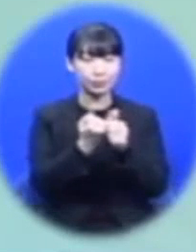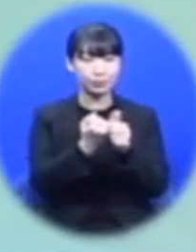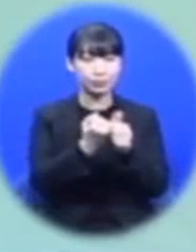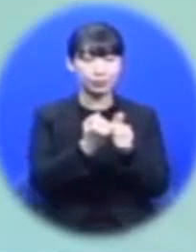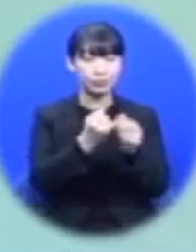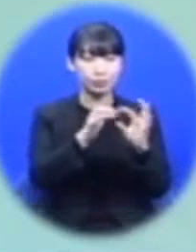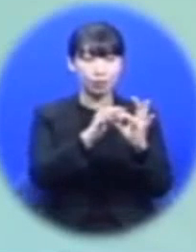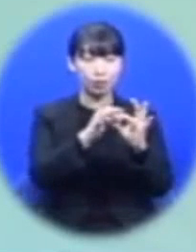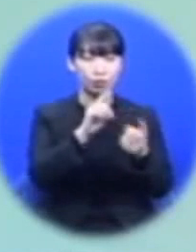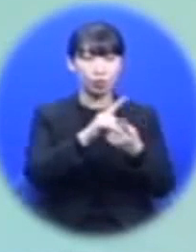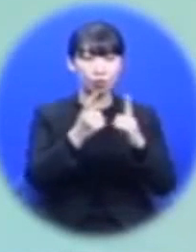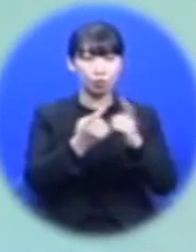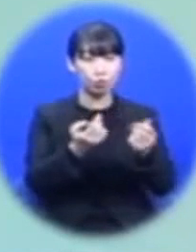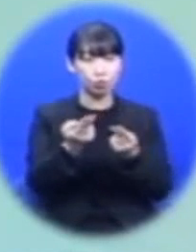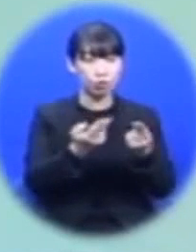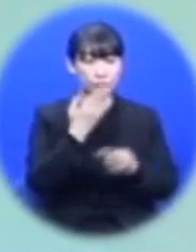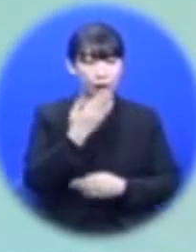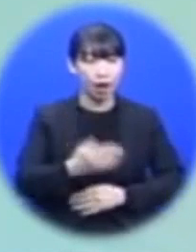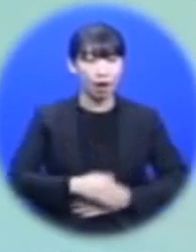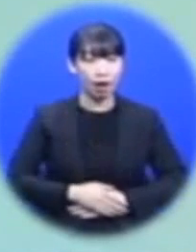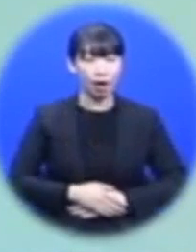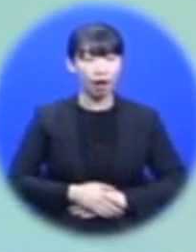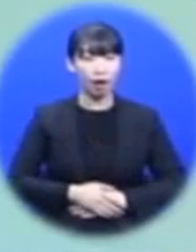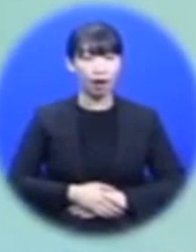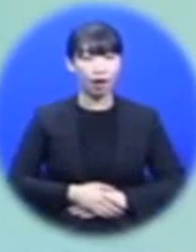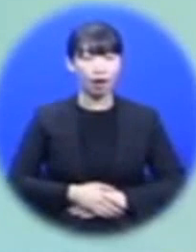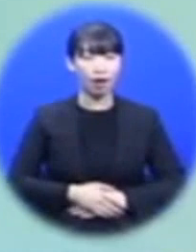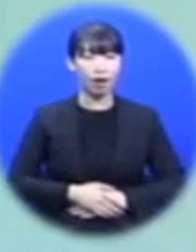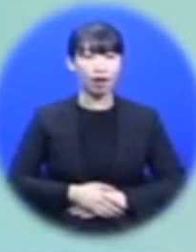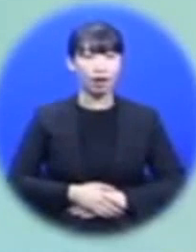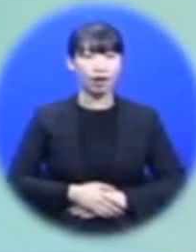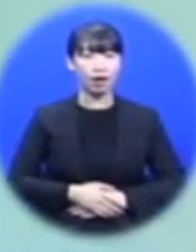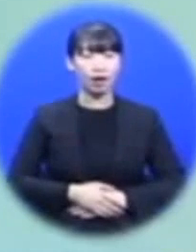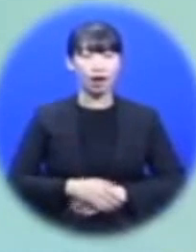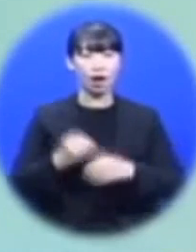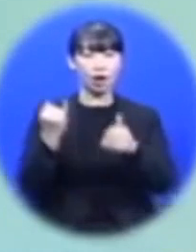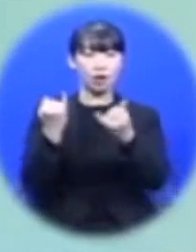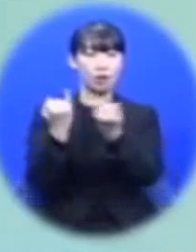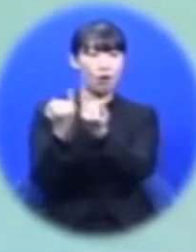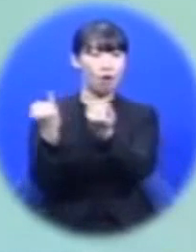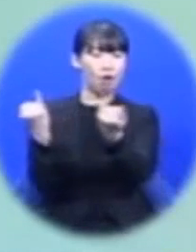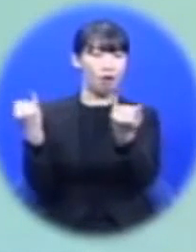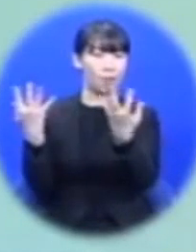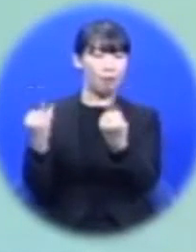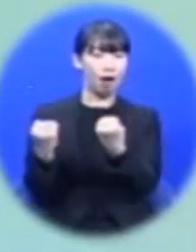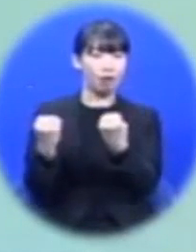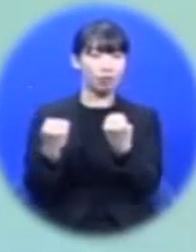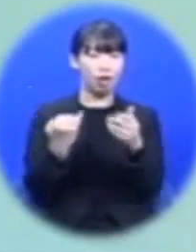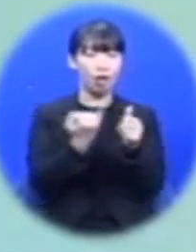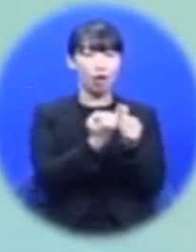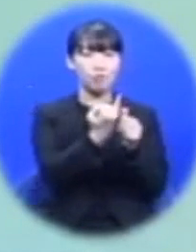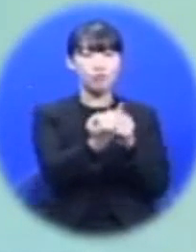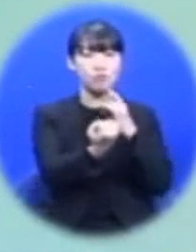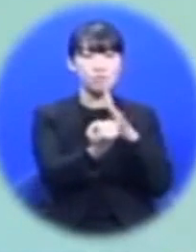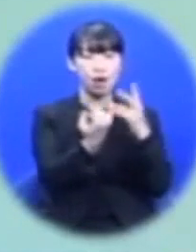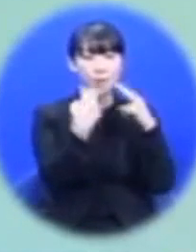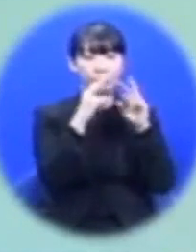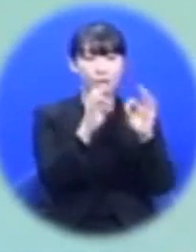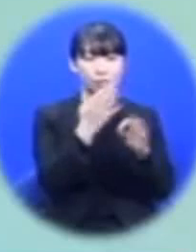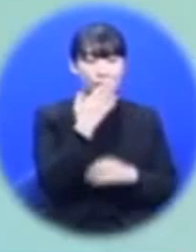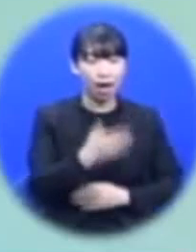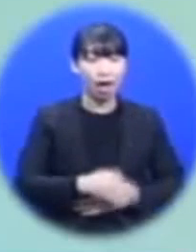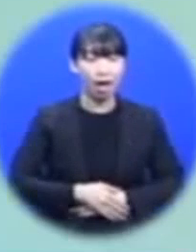사이에 어떻게 당신만 바라보고 살란 말이야 이렇게 여자가 많은데 어떻게 당신만 바라보라는 거예요 이렇게 남자가